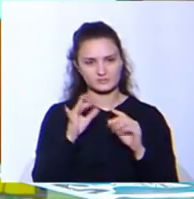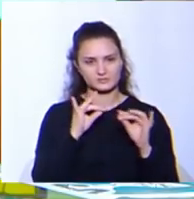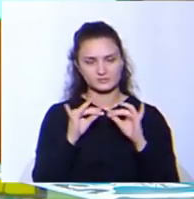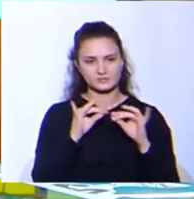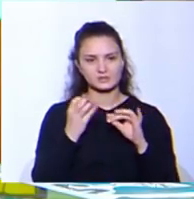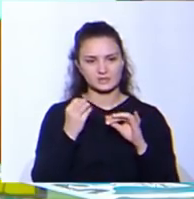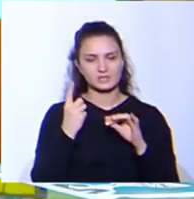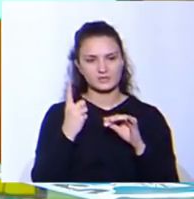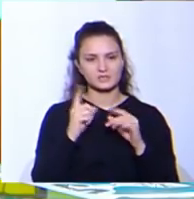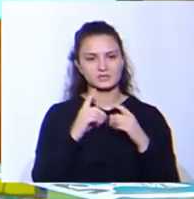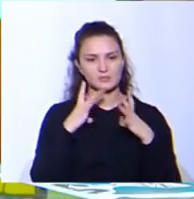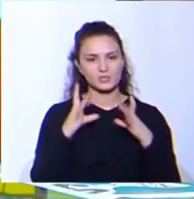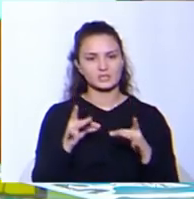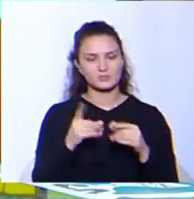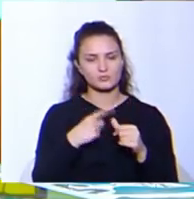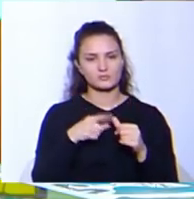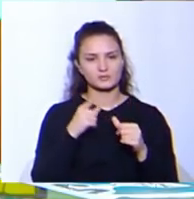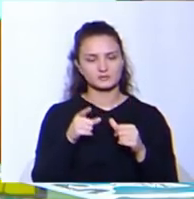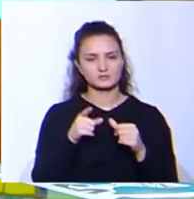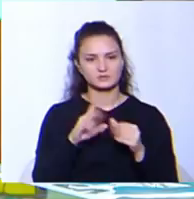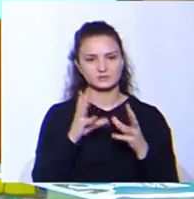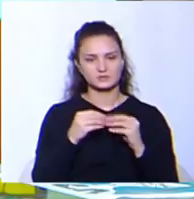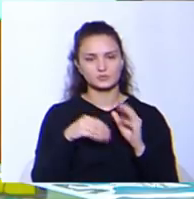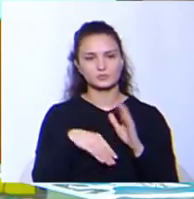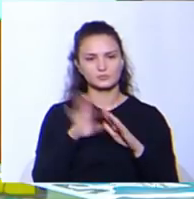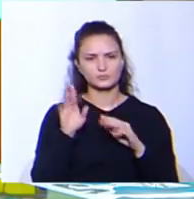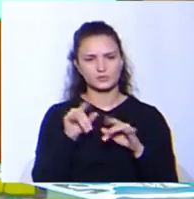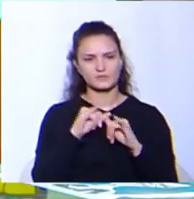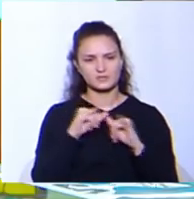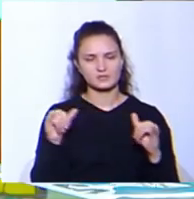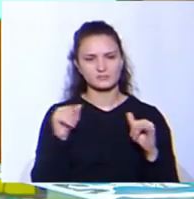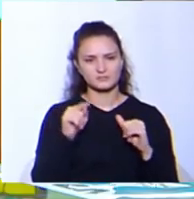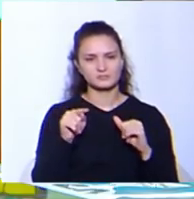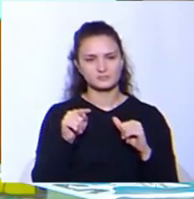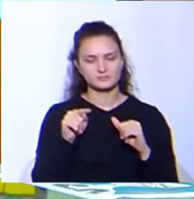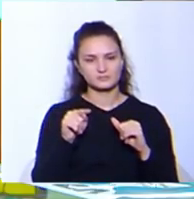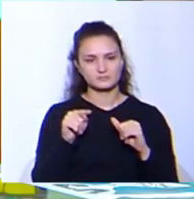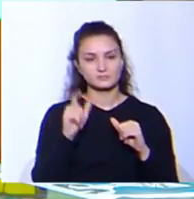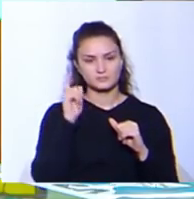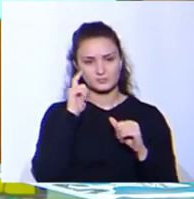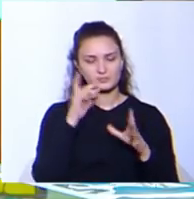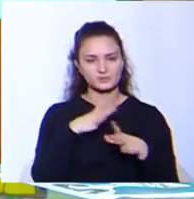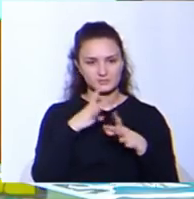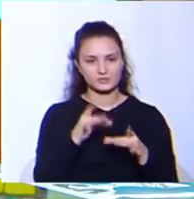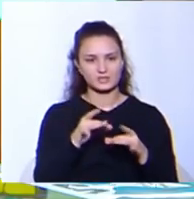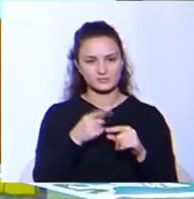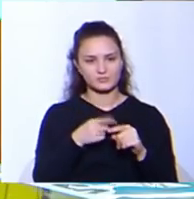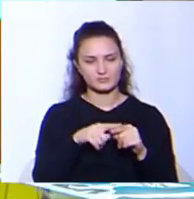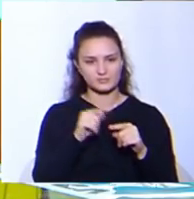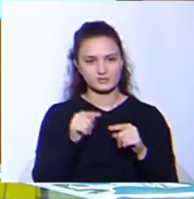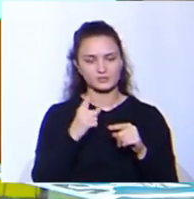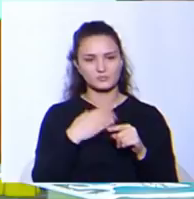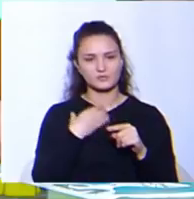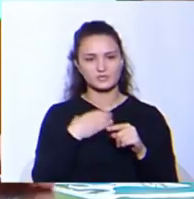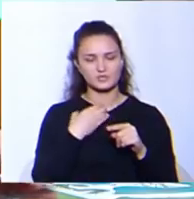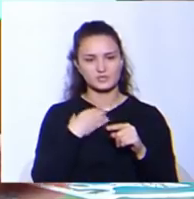შორის კიდევ ერთ დამოკიდებულებაზე, რომელიც გაცილებით უფრო ფართოდ არის გავრცელებული, მობილურ დამოკიდებულებაზე და რატომ